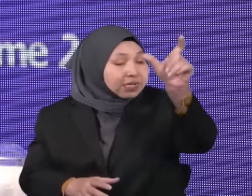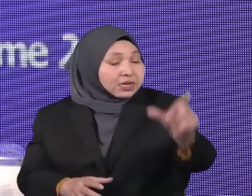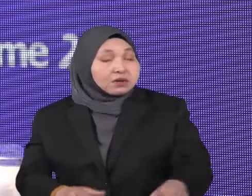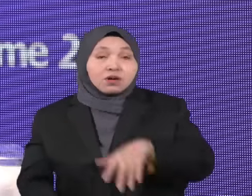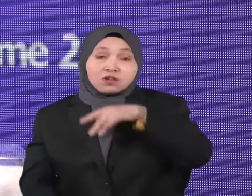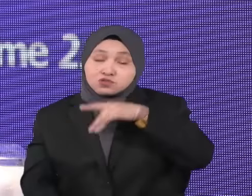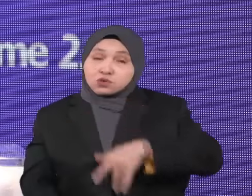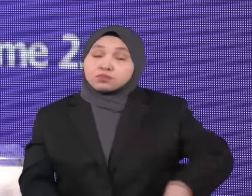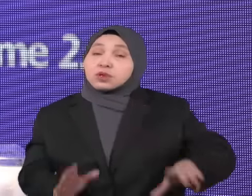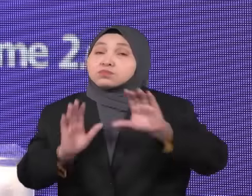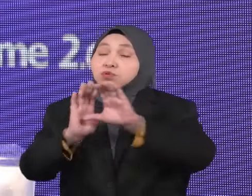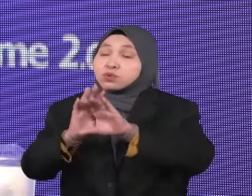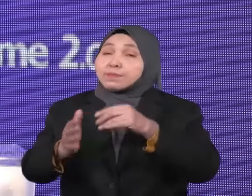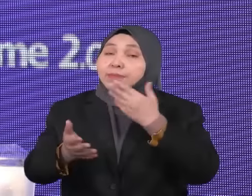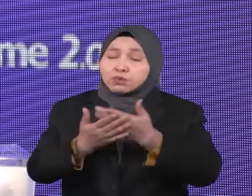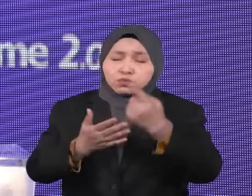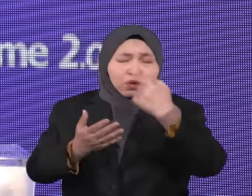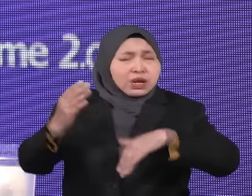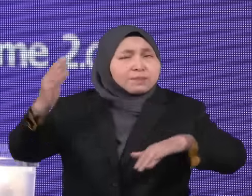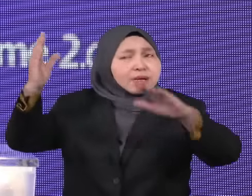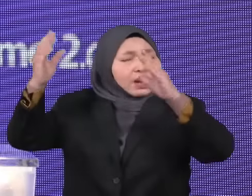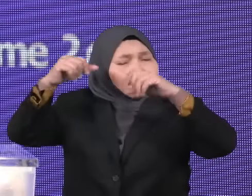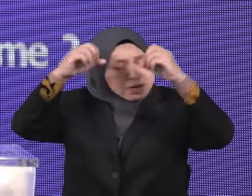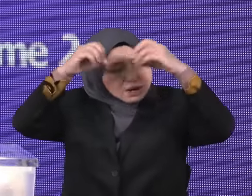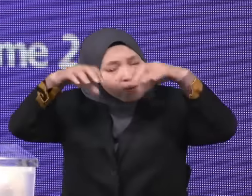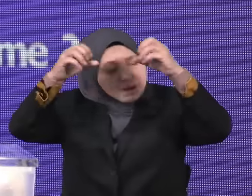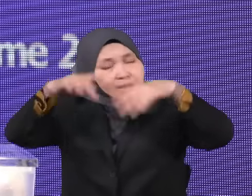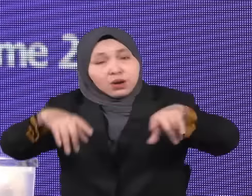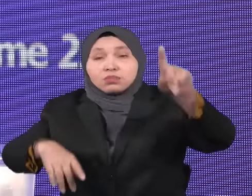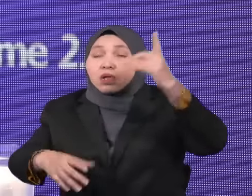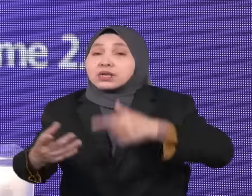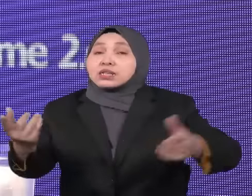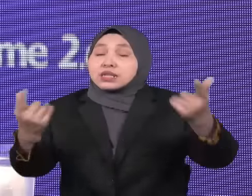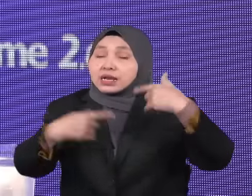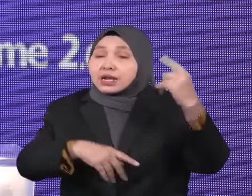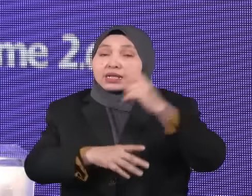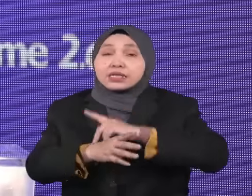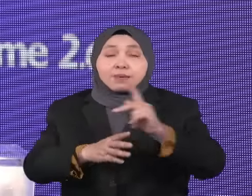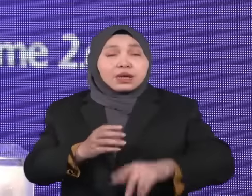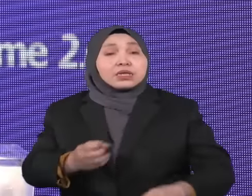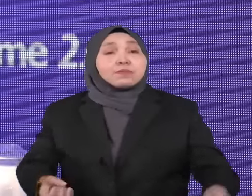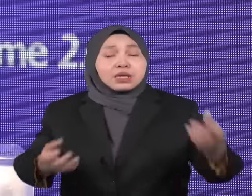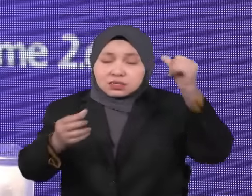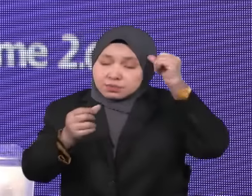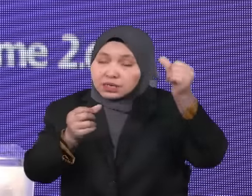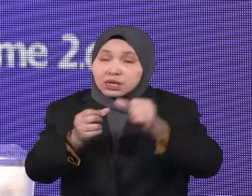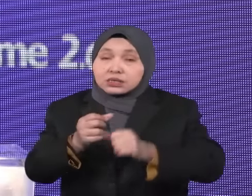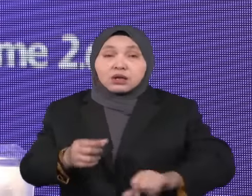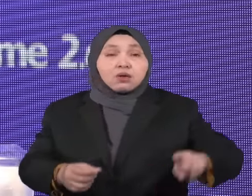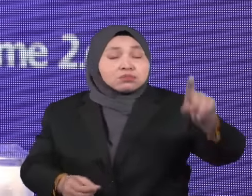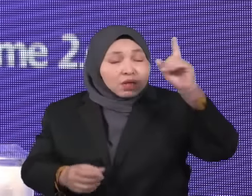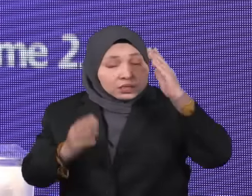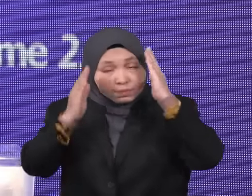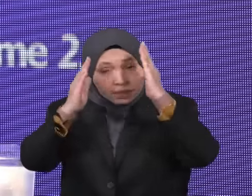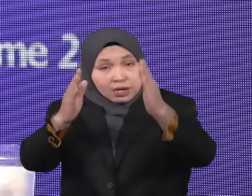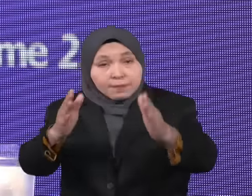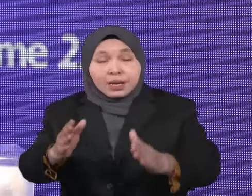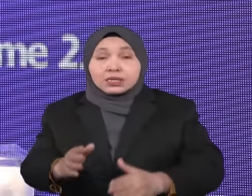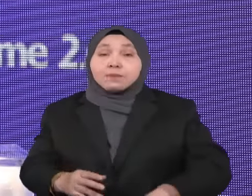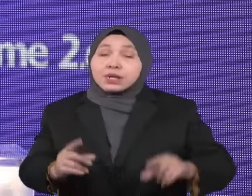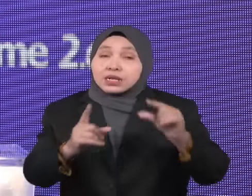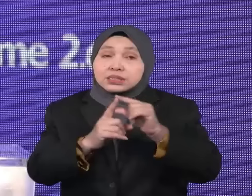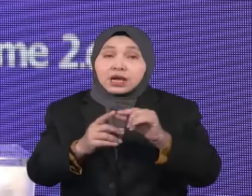baik bagimu, iaitu bagi orang yang mengharapkan rahmat Allah dan kedatangan hari kiamat serta yang banyak mengingati Allah. Kita beri perhatian pada perkataan hasanah,